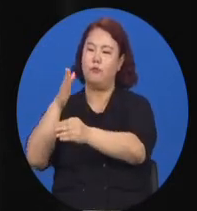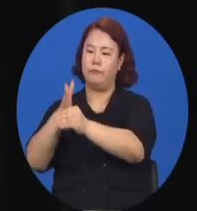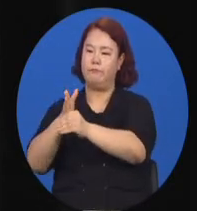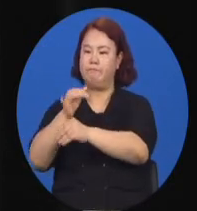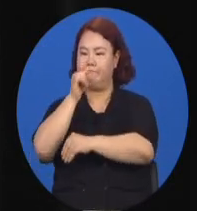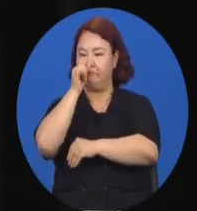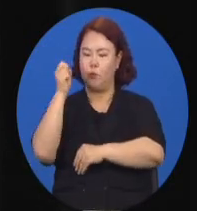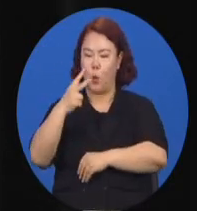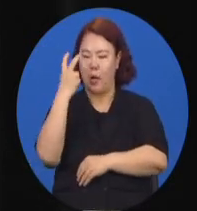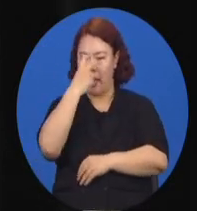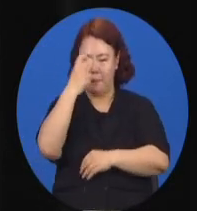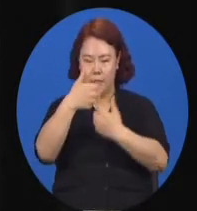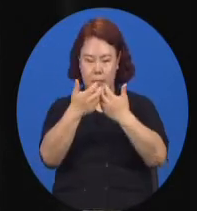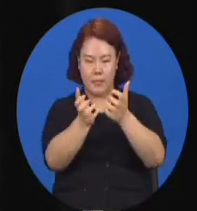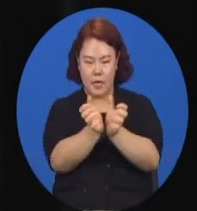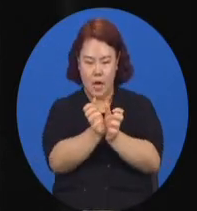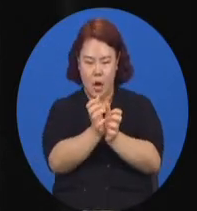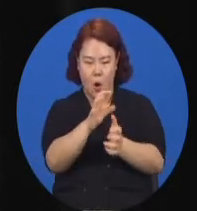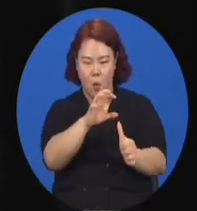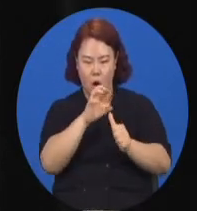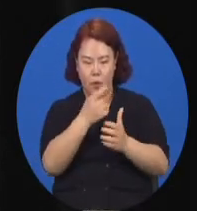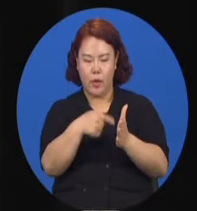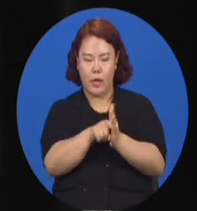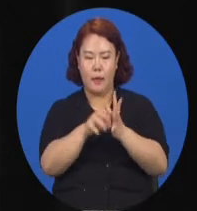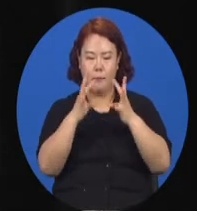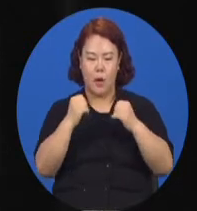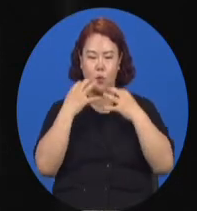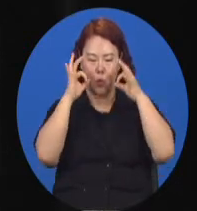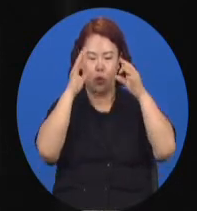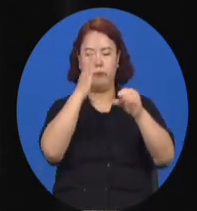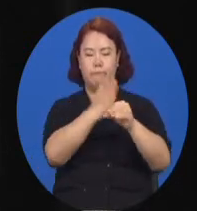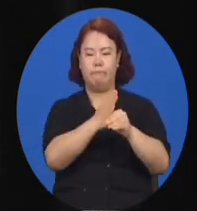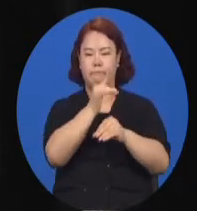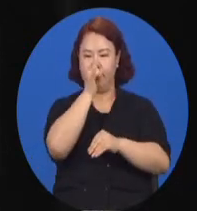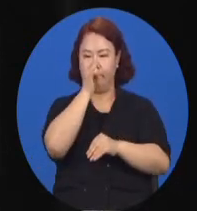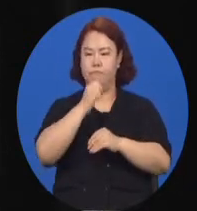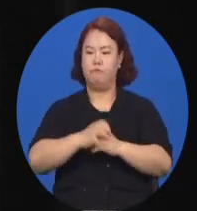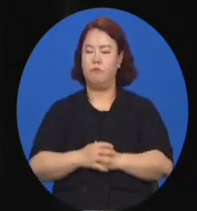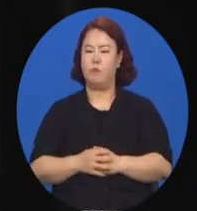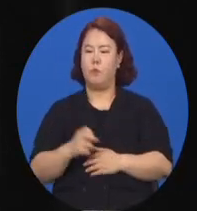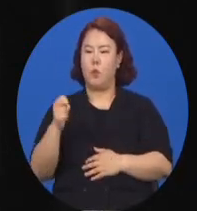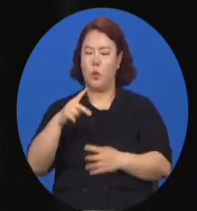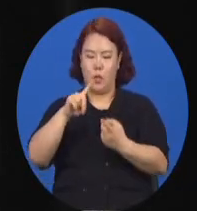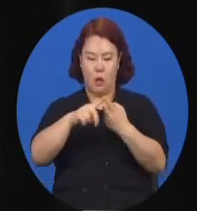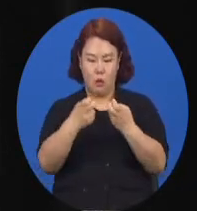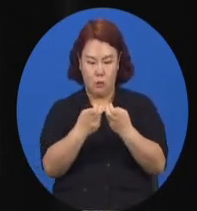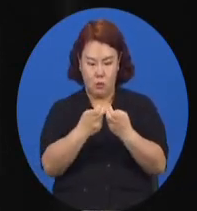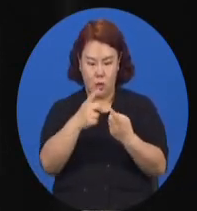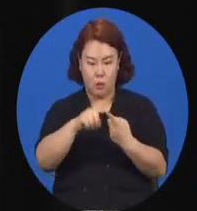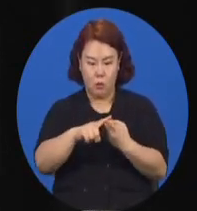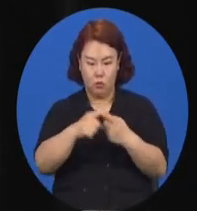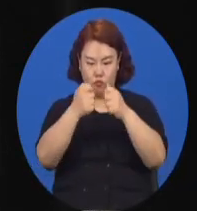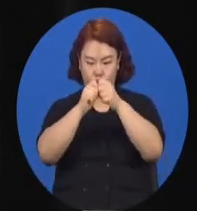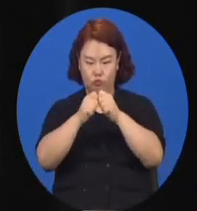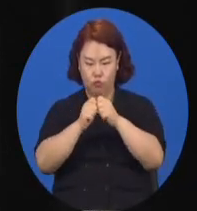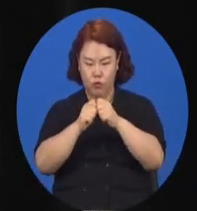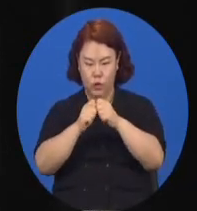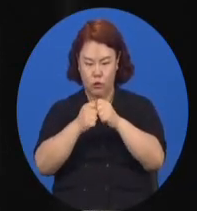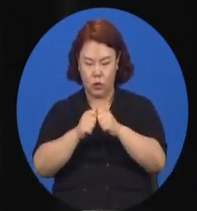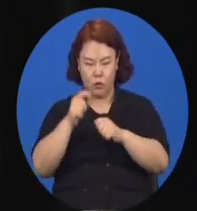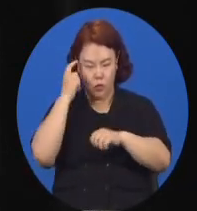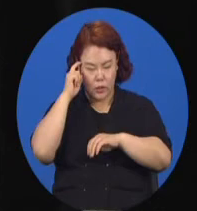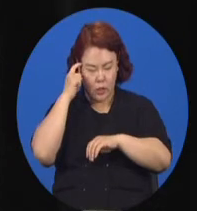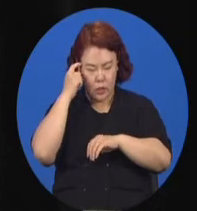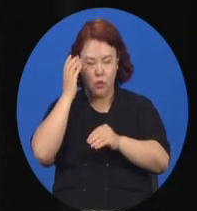직접 감시망을 확보하기 위해서 또 많은 노력을 하고 있고 또 대응도 저희들이 구체적으로 강구하고